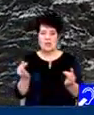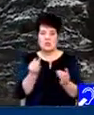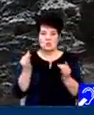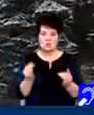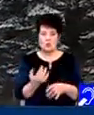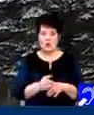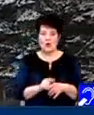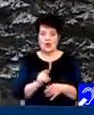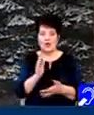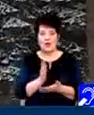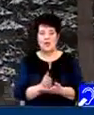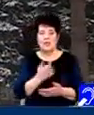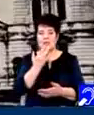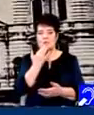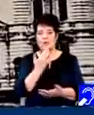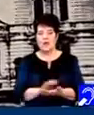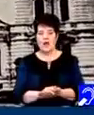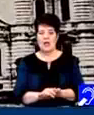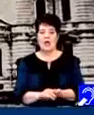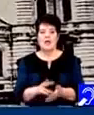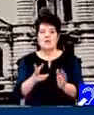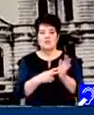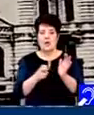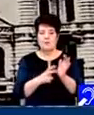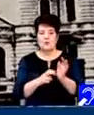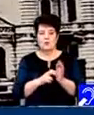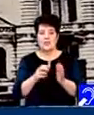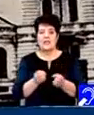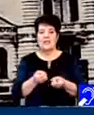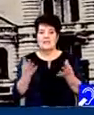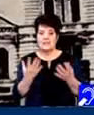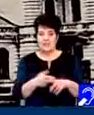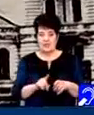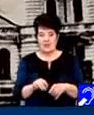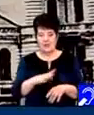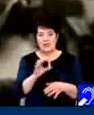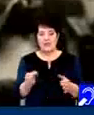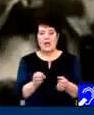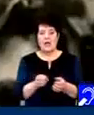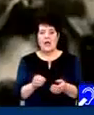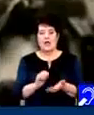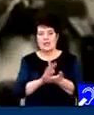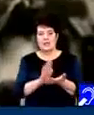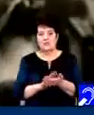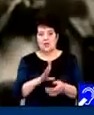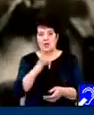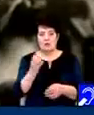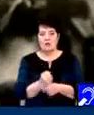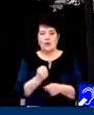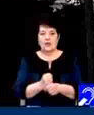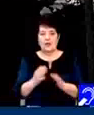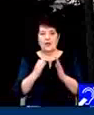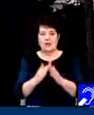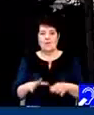de însemnătate națională. În cele peste 700 de zile de activitate, primul organ legislativ al Basarabiei și-a ținut lucrările